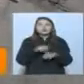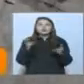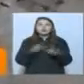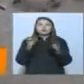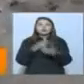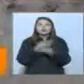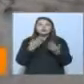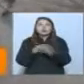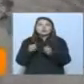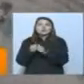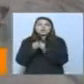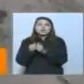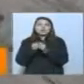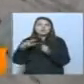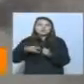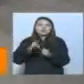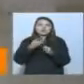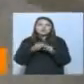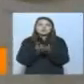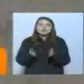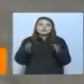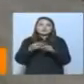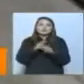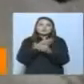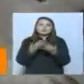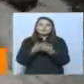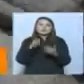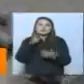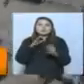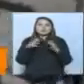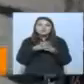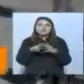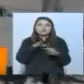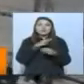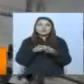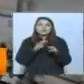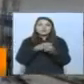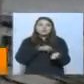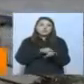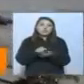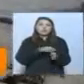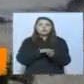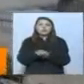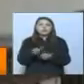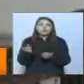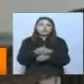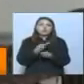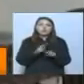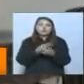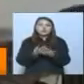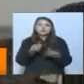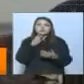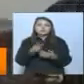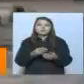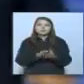они пробурили рядом аварийные скважины, которые заполняют сейчас раствором для глушения огня. После его полной закачки скважину наглухо